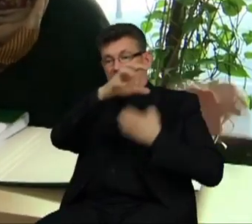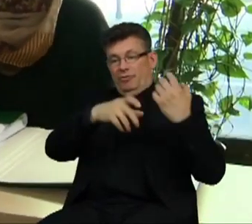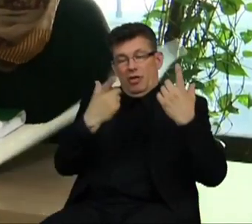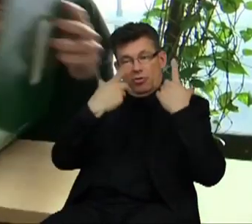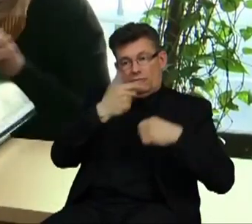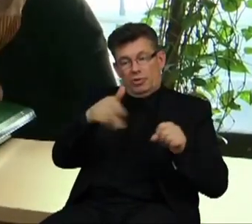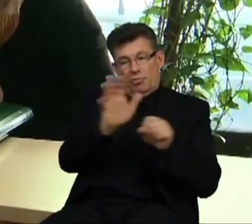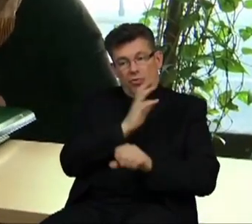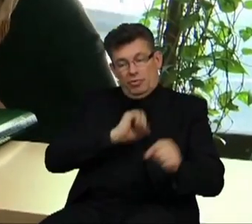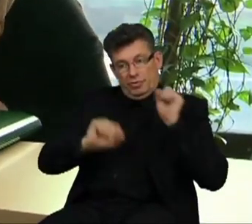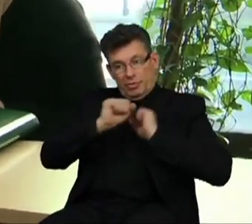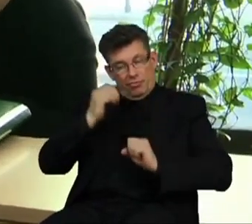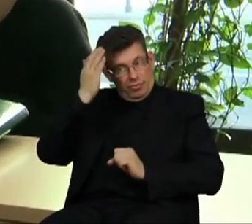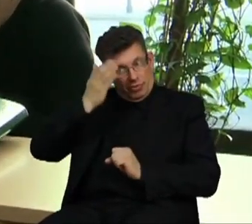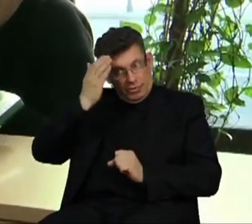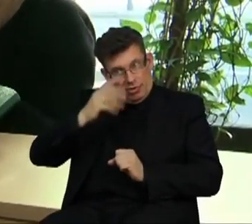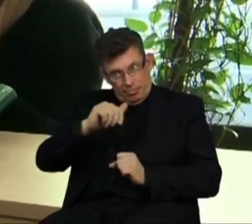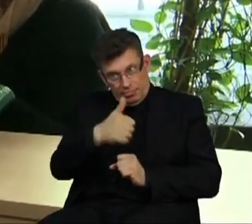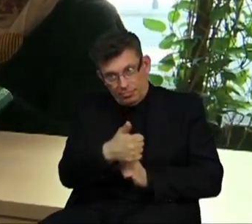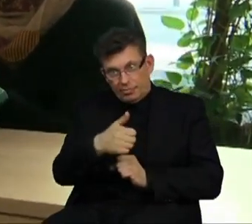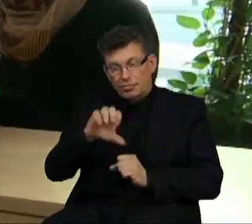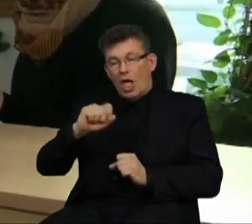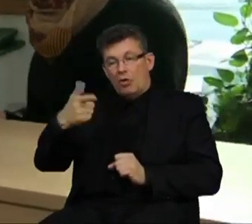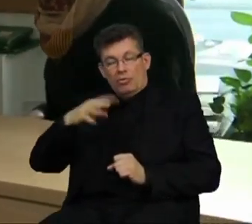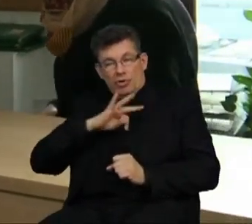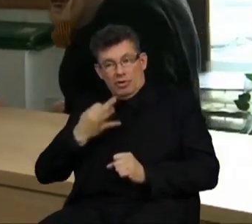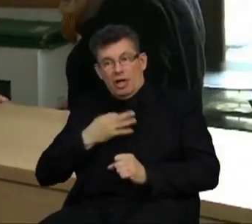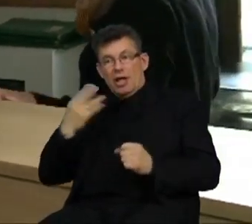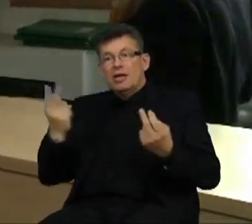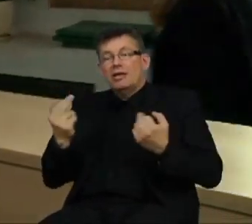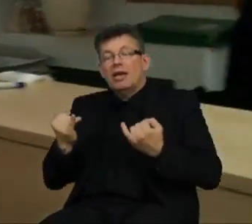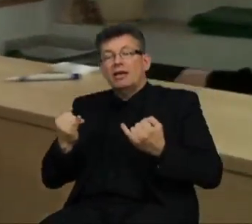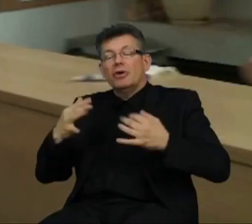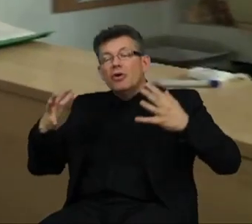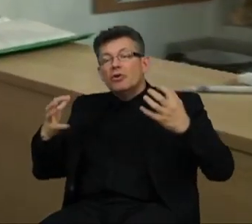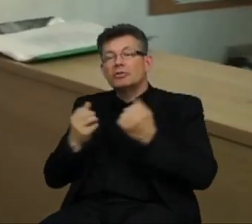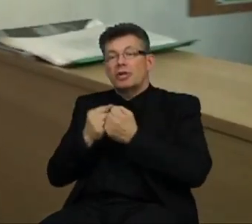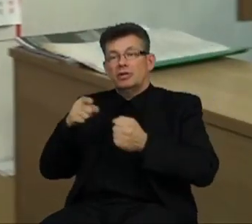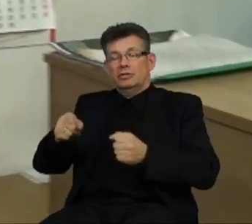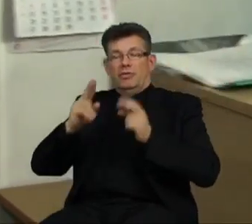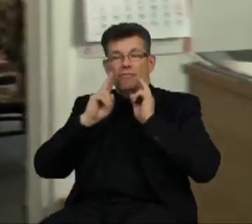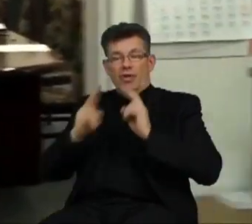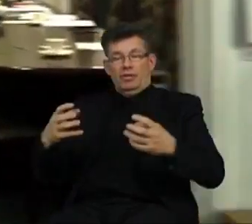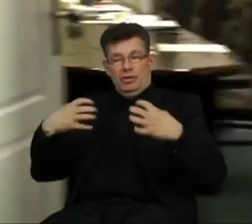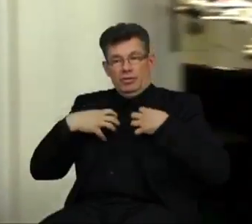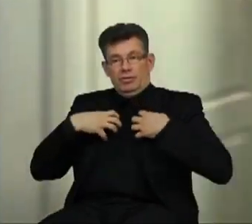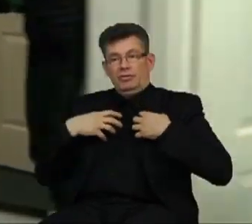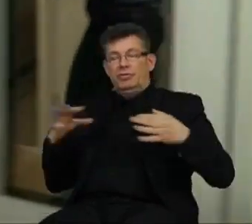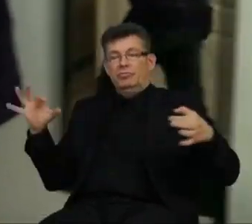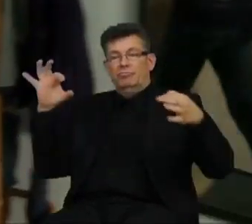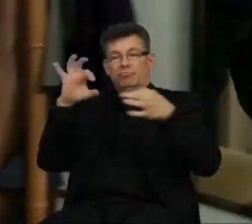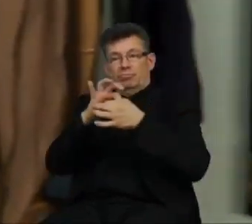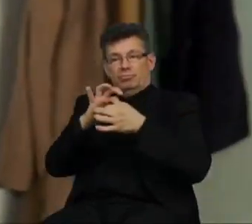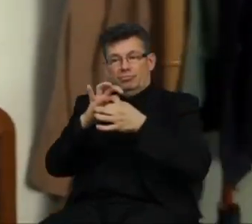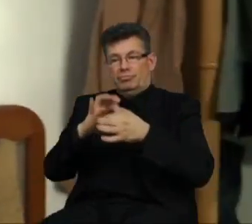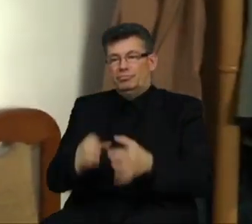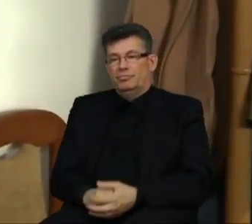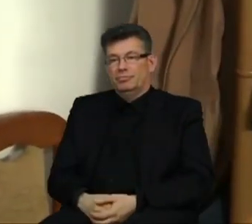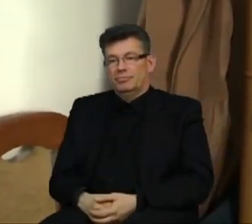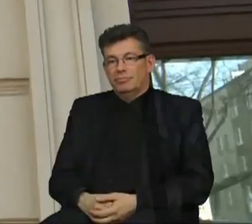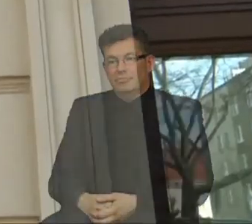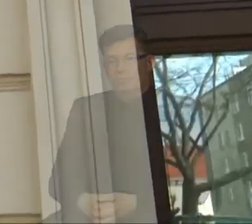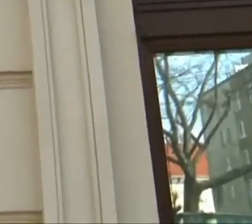z niepełnosprawnością intelektualną i jak odnaleźć się w tej rzeczywistości, jak te puzzle jego świata z naszym światem powinny się poukładać.